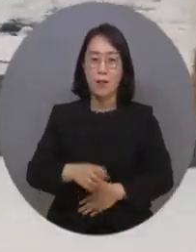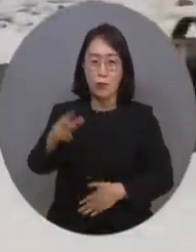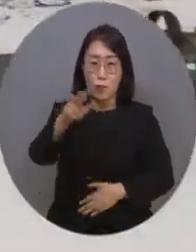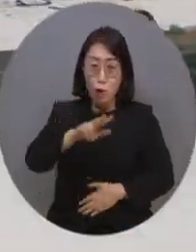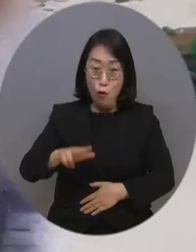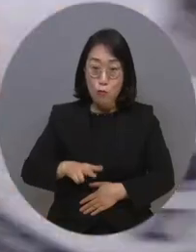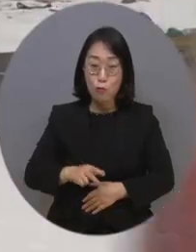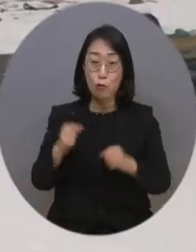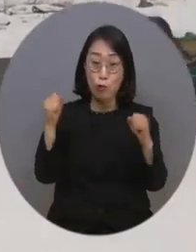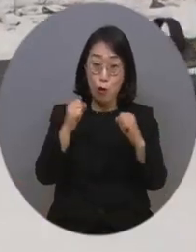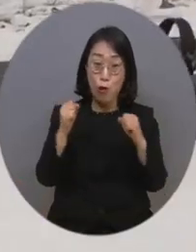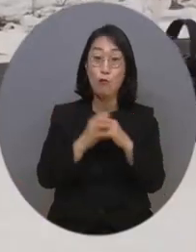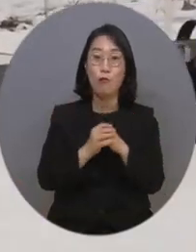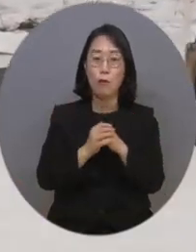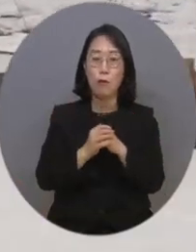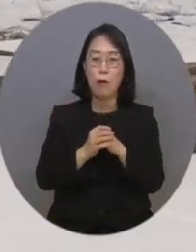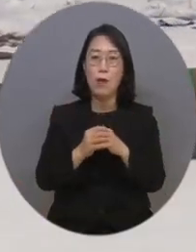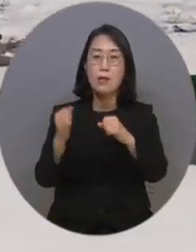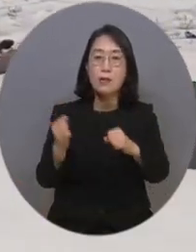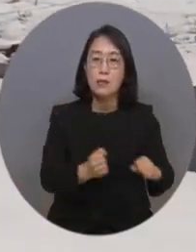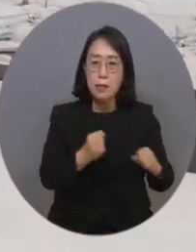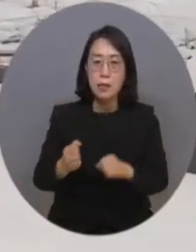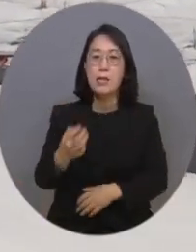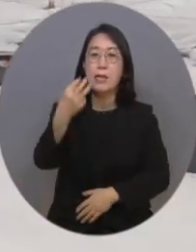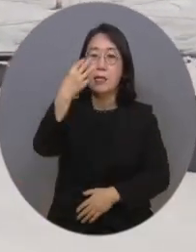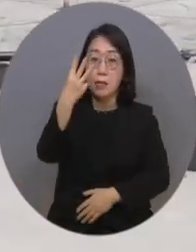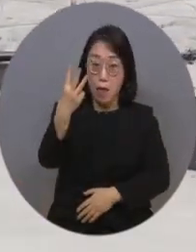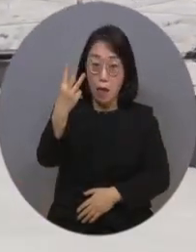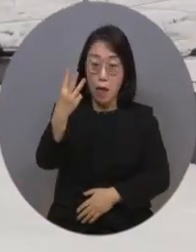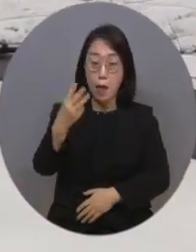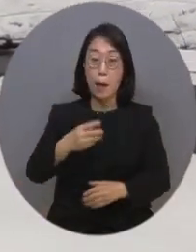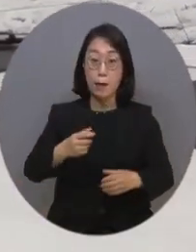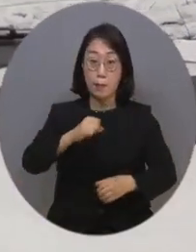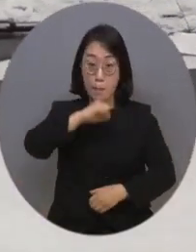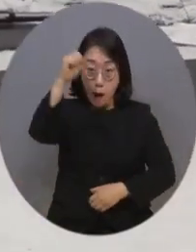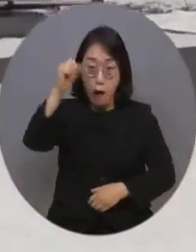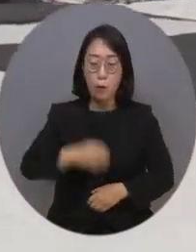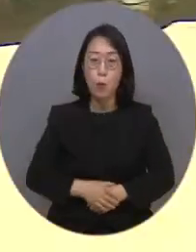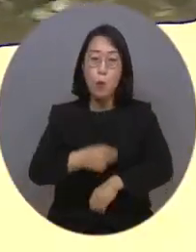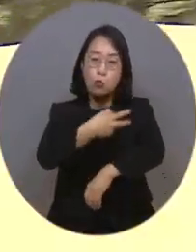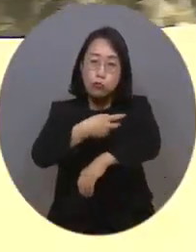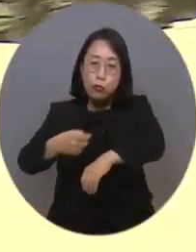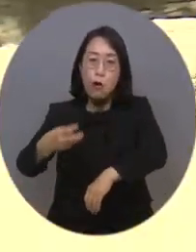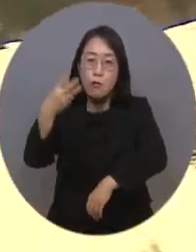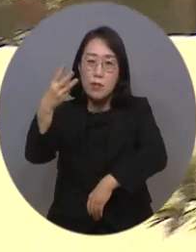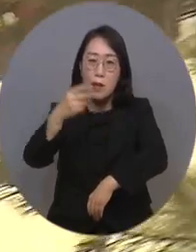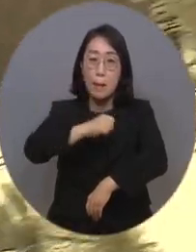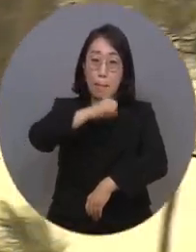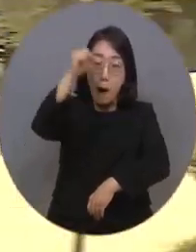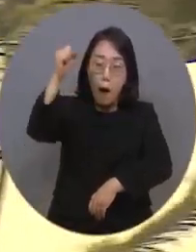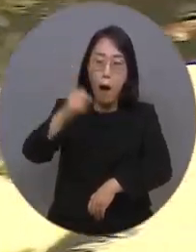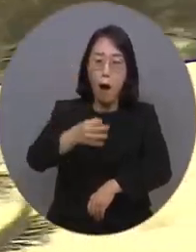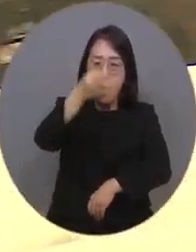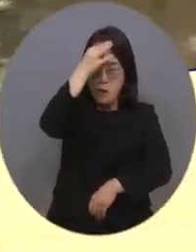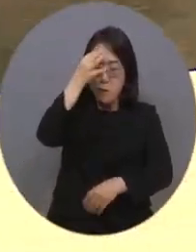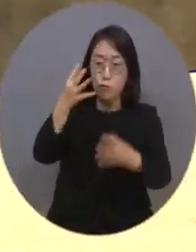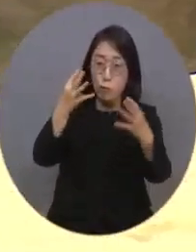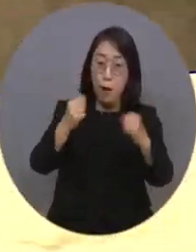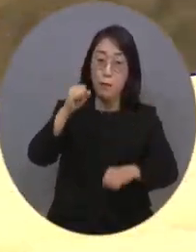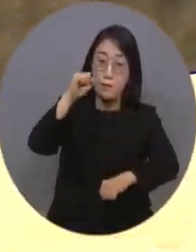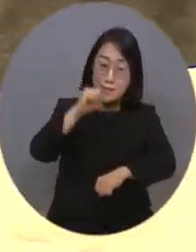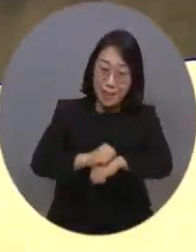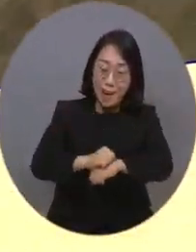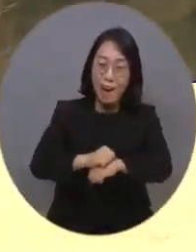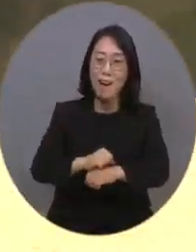장애인 동계체전에서 로직스키 3관왕 전국 장애인 체전에서 수영 3관왕을 따내며 다재 다등함을 뽐낸 바